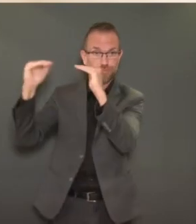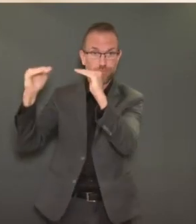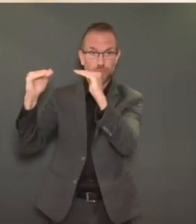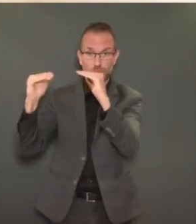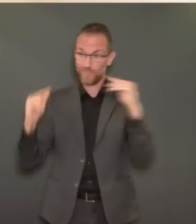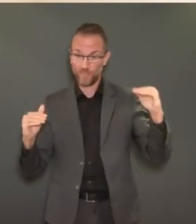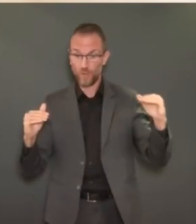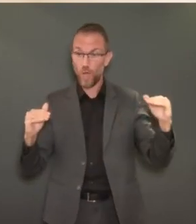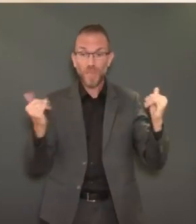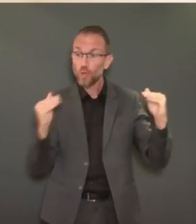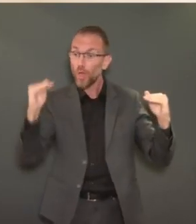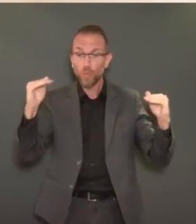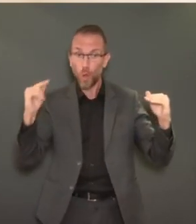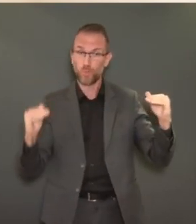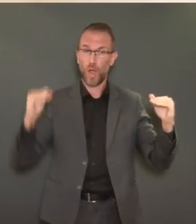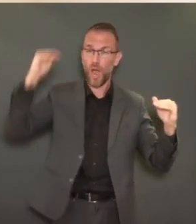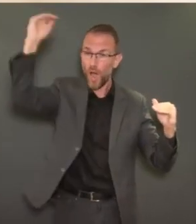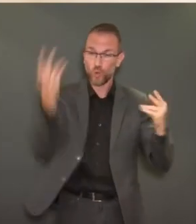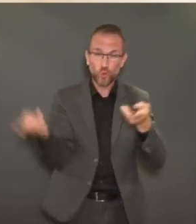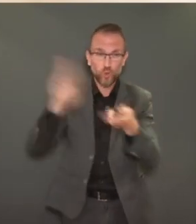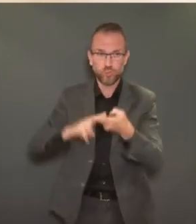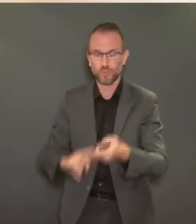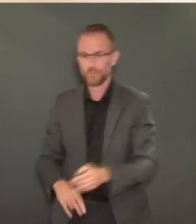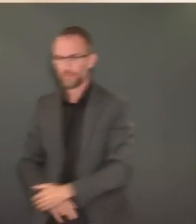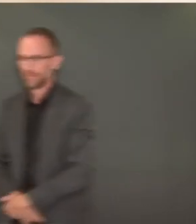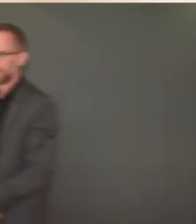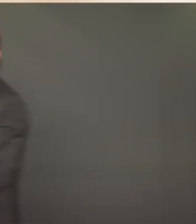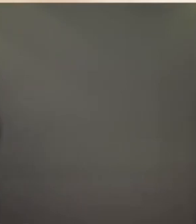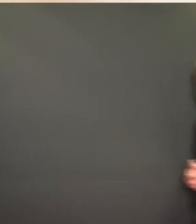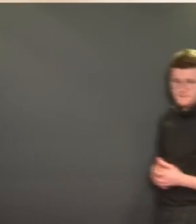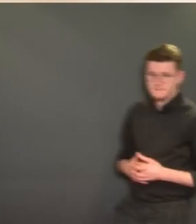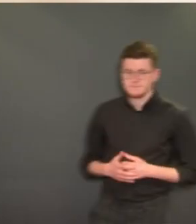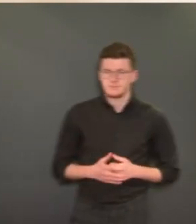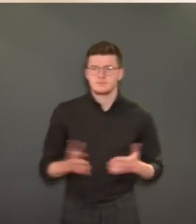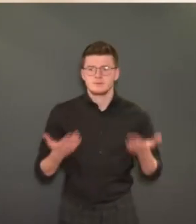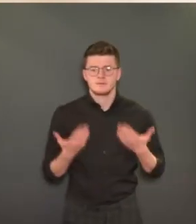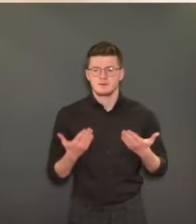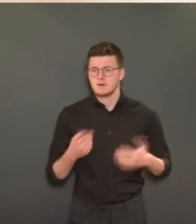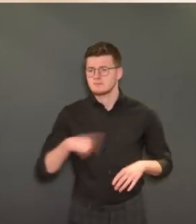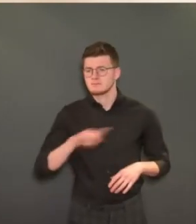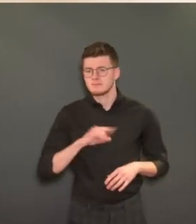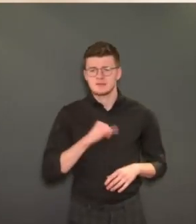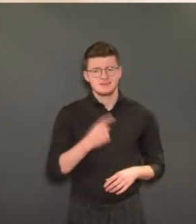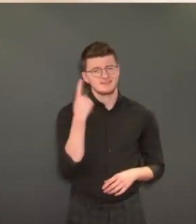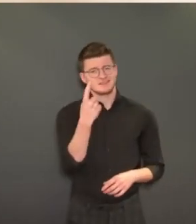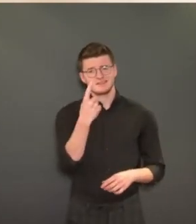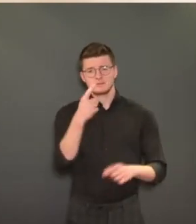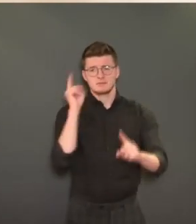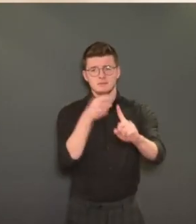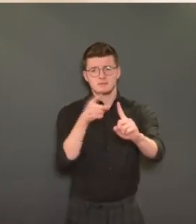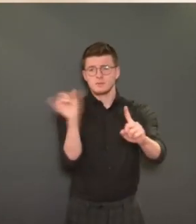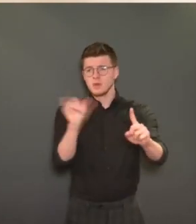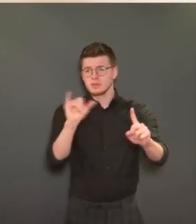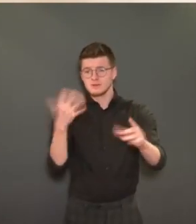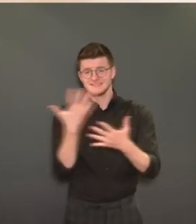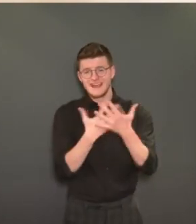Vandaag hebben we één opdracht. Nous avons pour mission, et ce n'est qu'une seule mission, cette mission c'est de